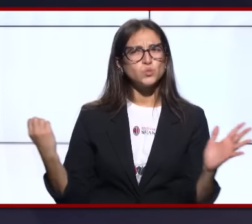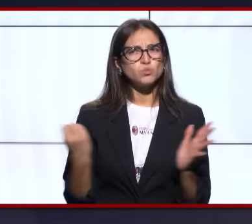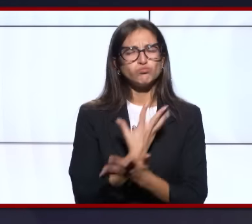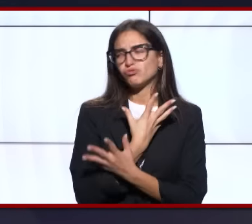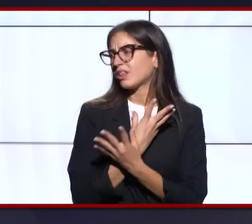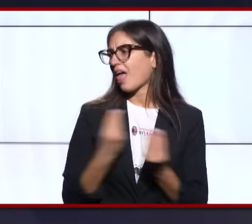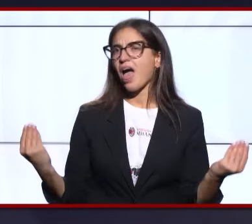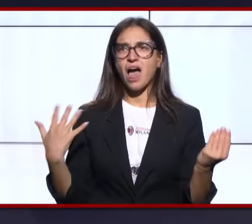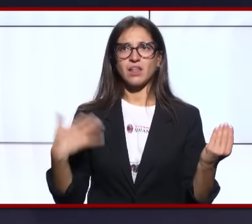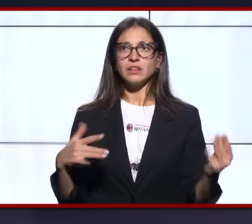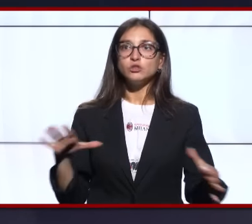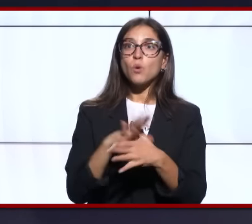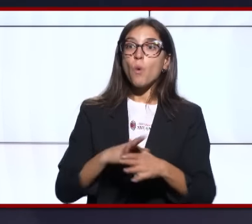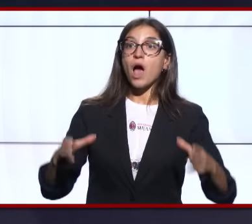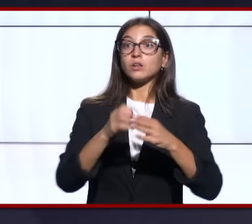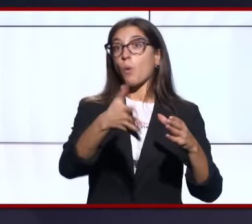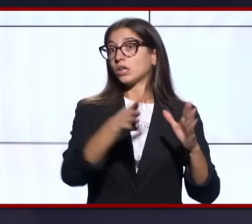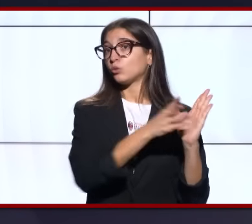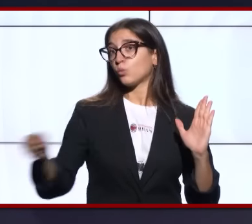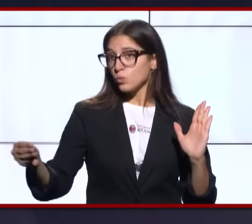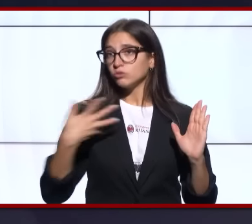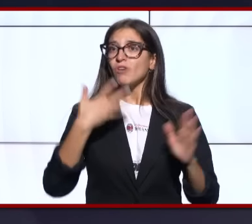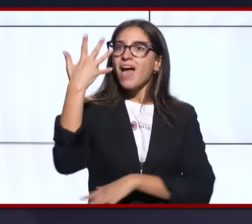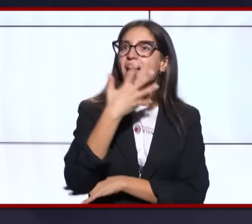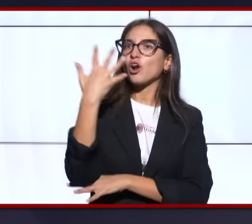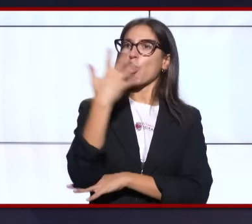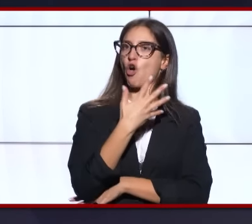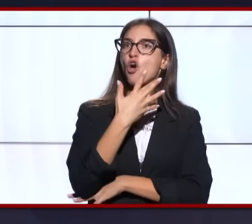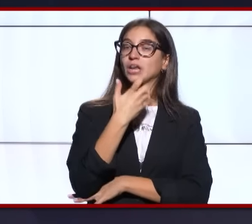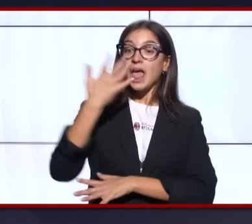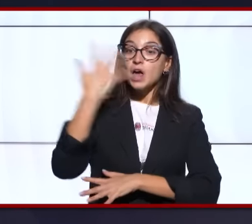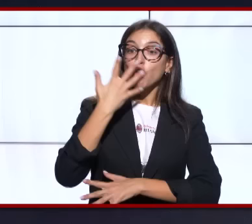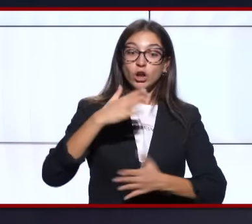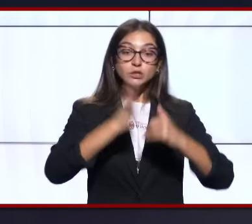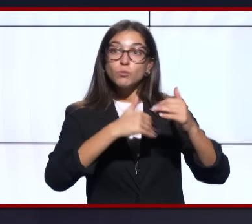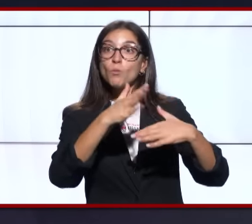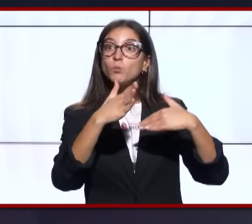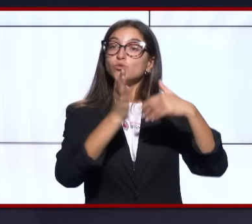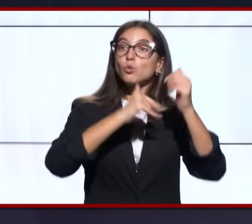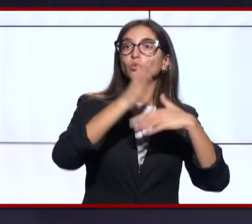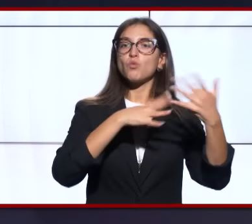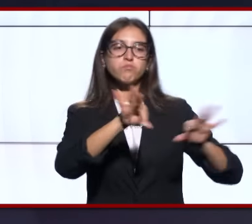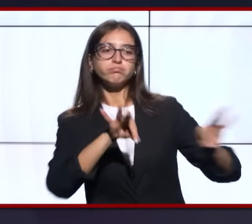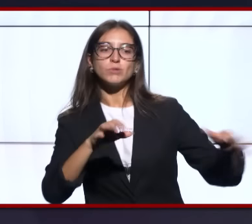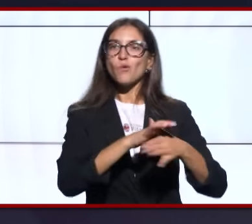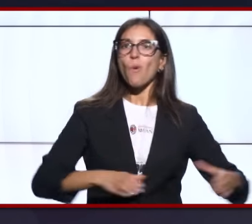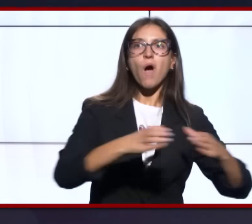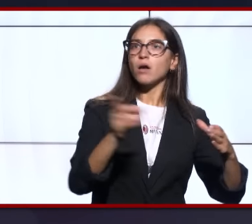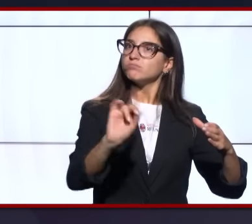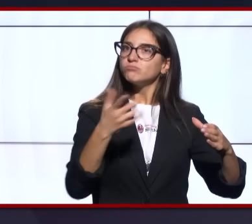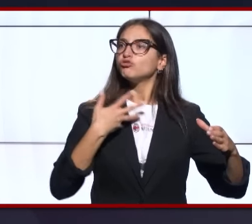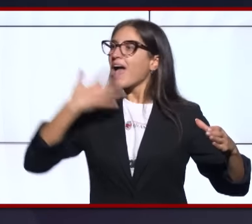in quasi tutte le squadre non error di di struttura ma di error di decisione